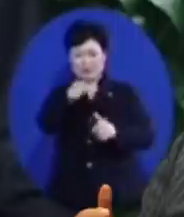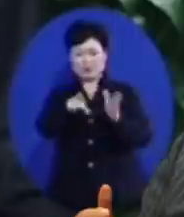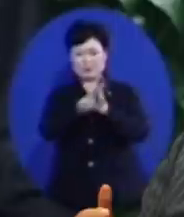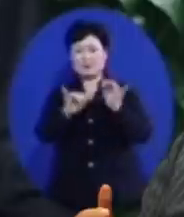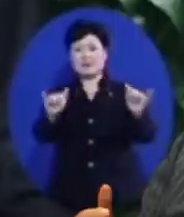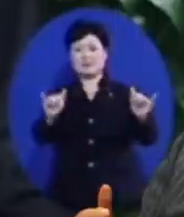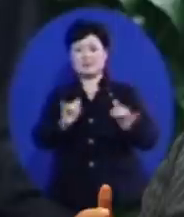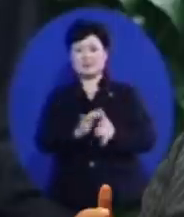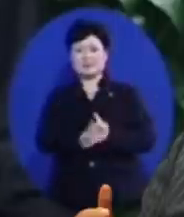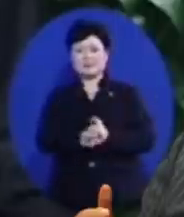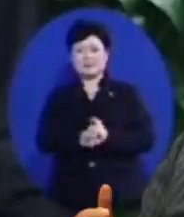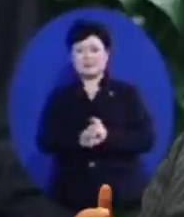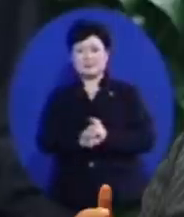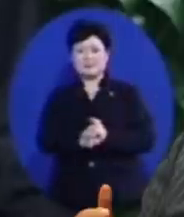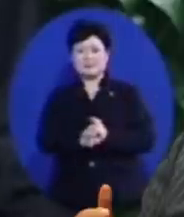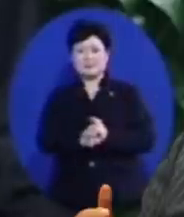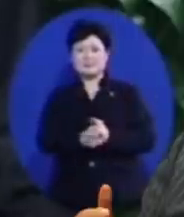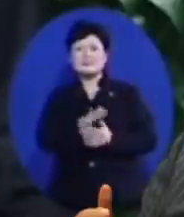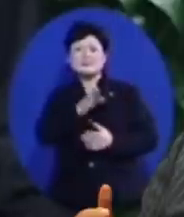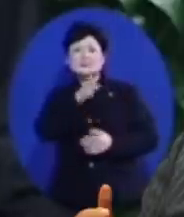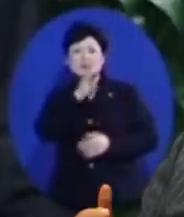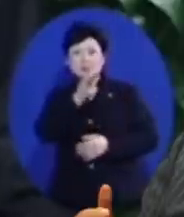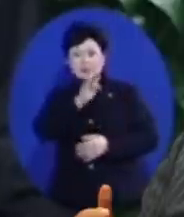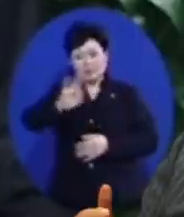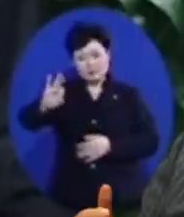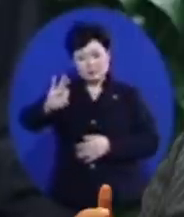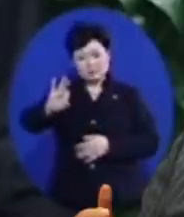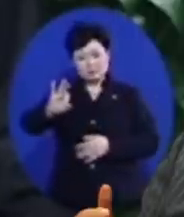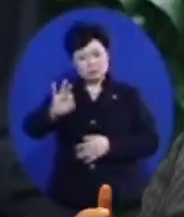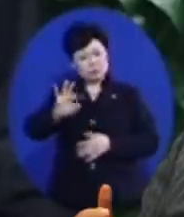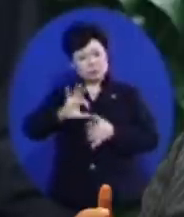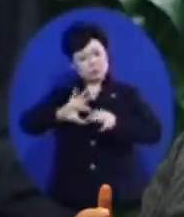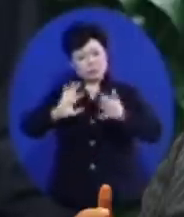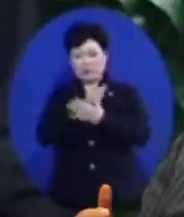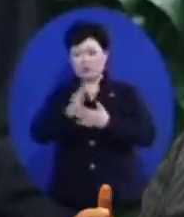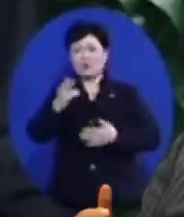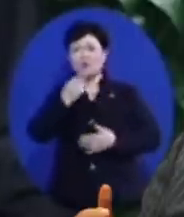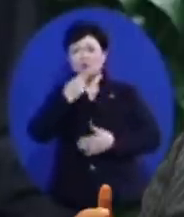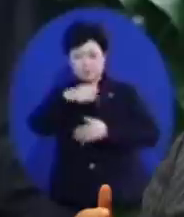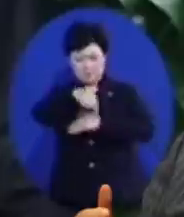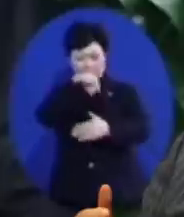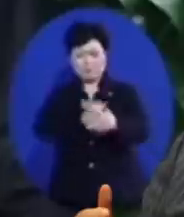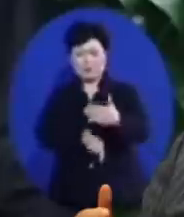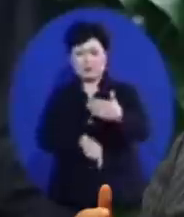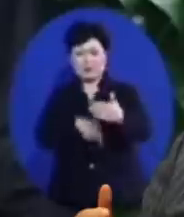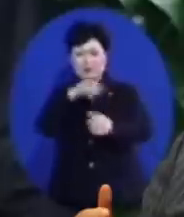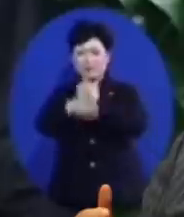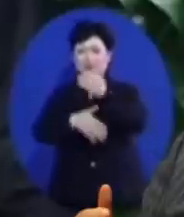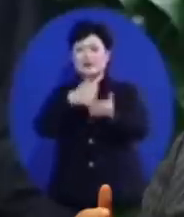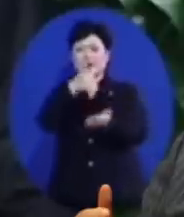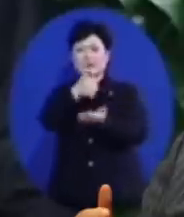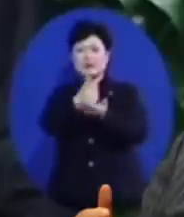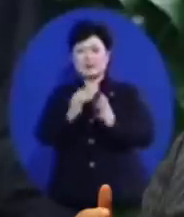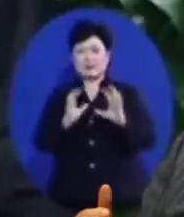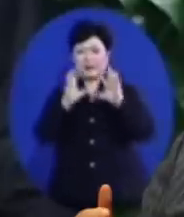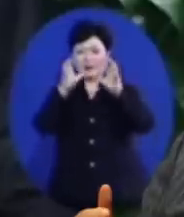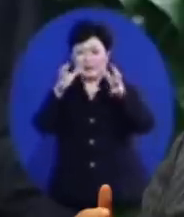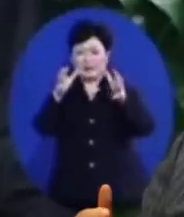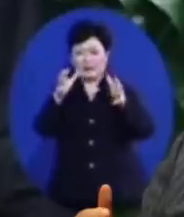사람은 자기가 인정하든 인정 안 하든 그 마음속에 하나님 나라가